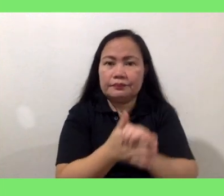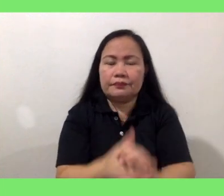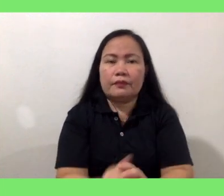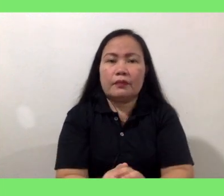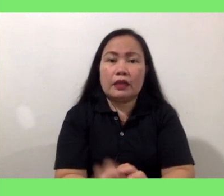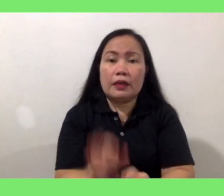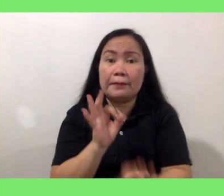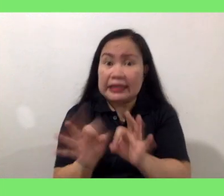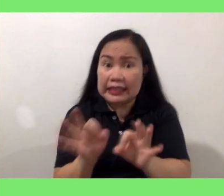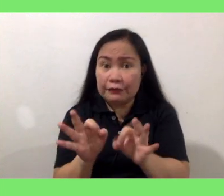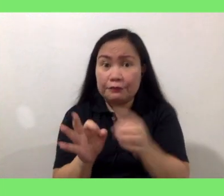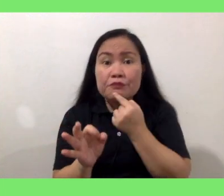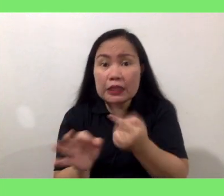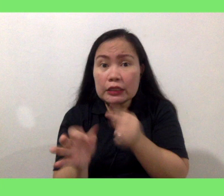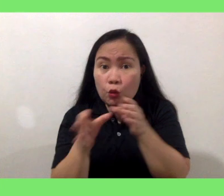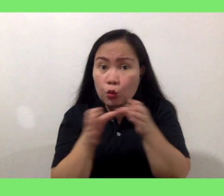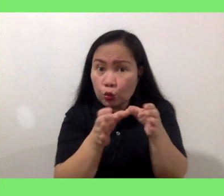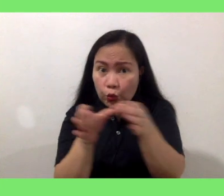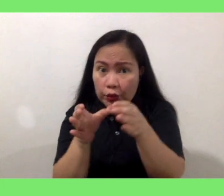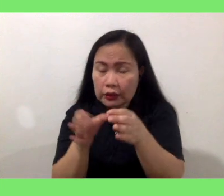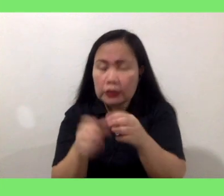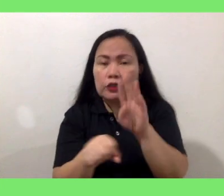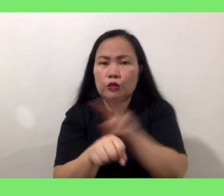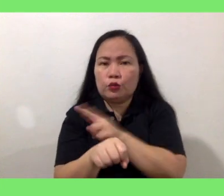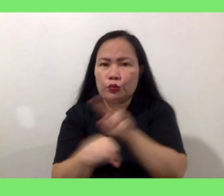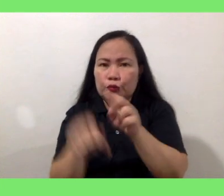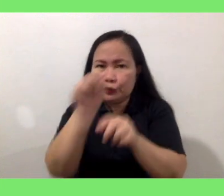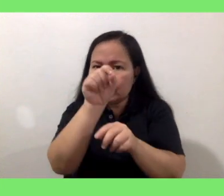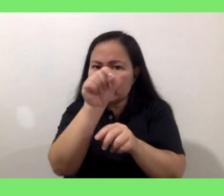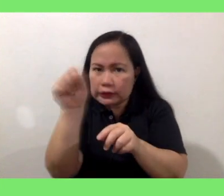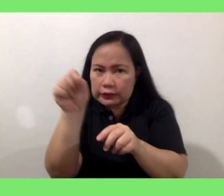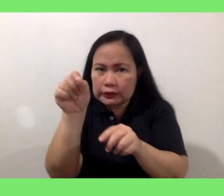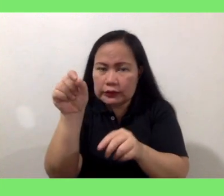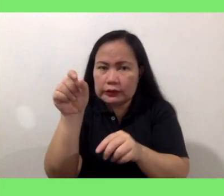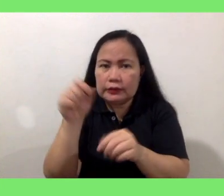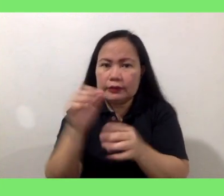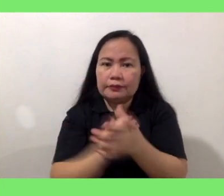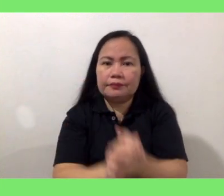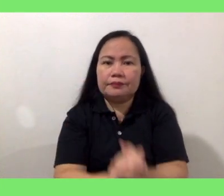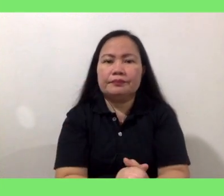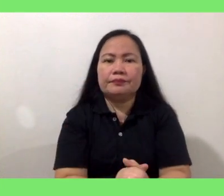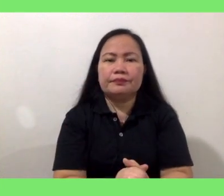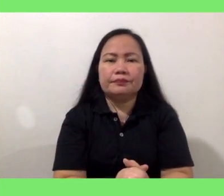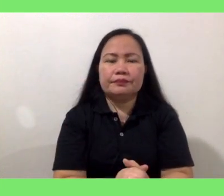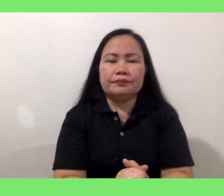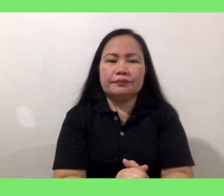na symbol sa taas dito sa mga segments natin. Okay?